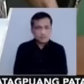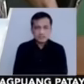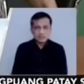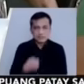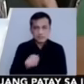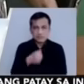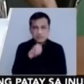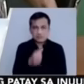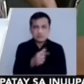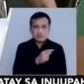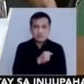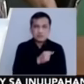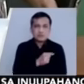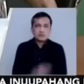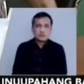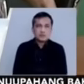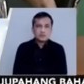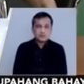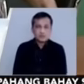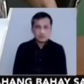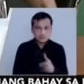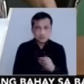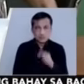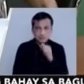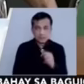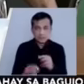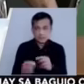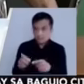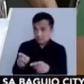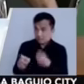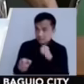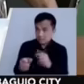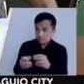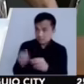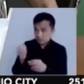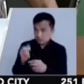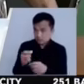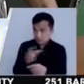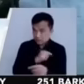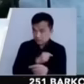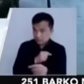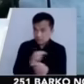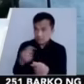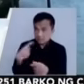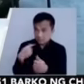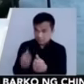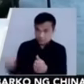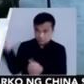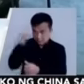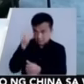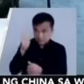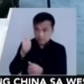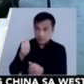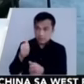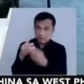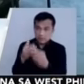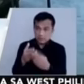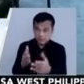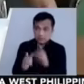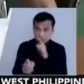so hindi kayo most guilty merong mas nas meron pang mas guilty kumbaga may mastermind pa